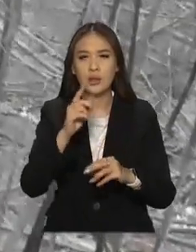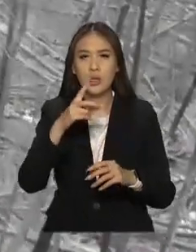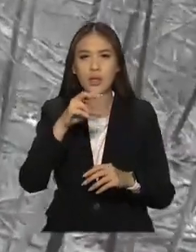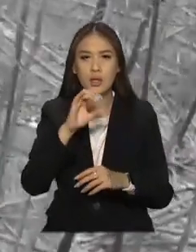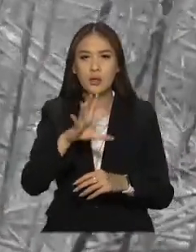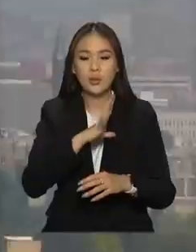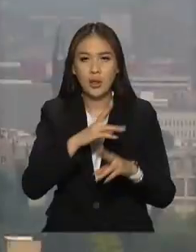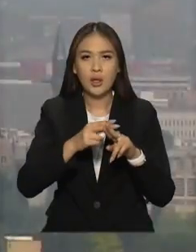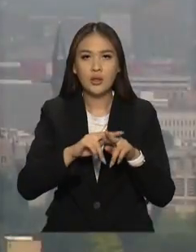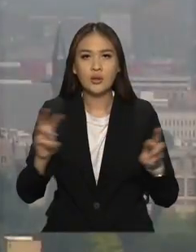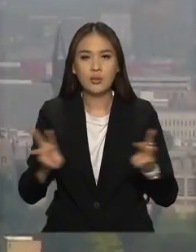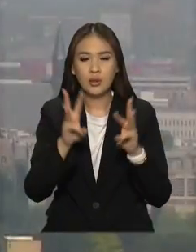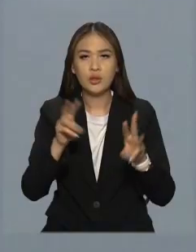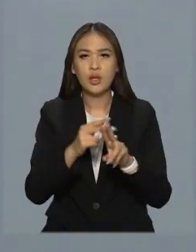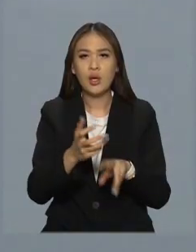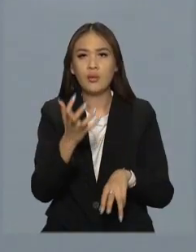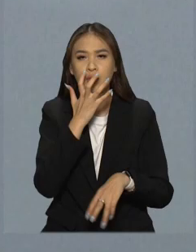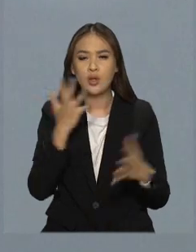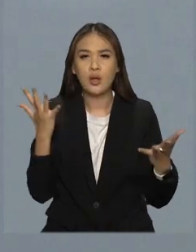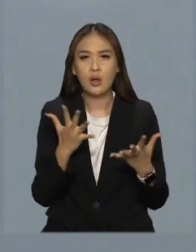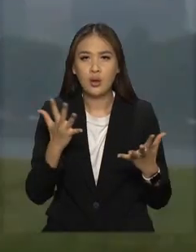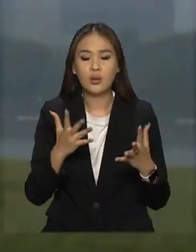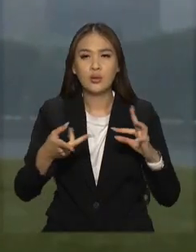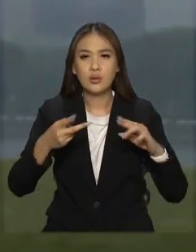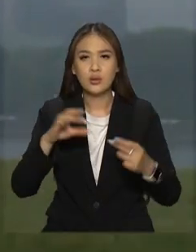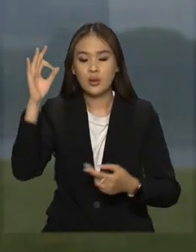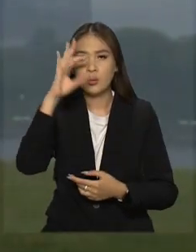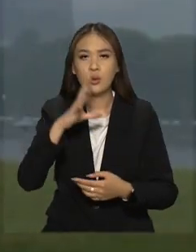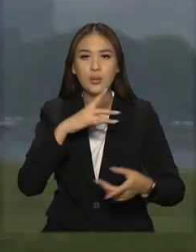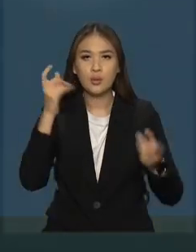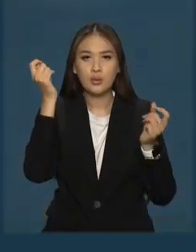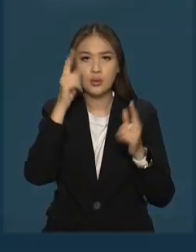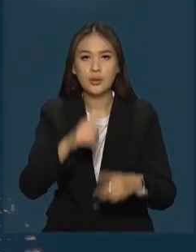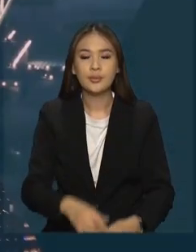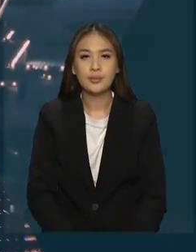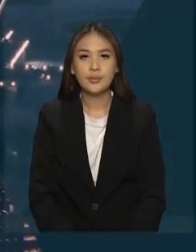какова цена глобального потепления айшаусебекова выясняла